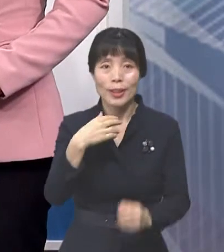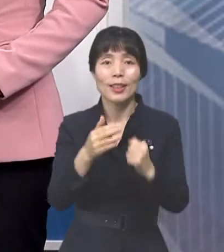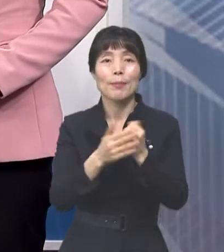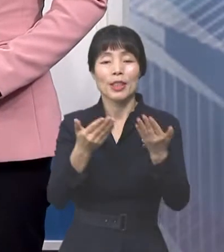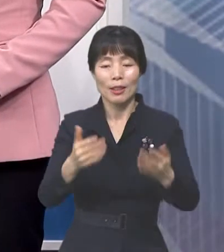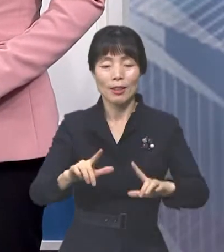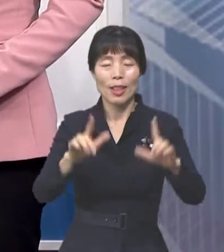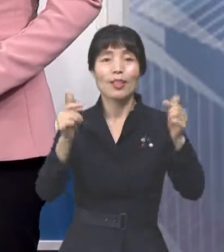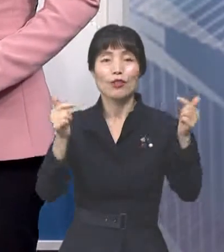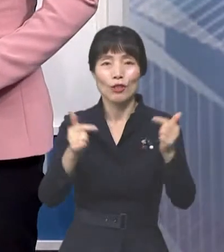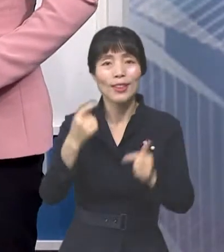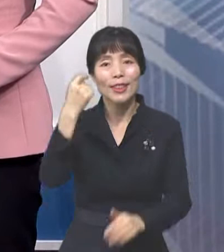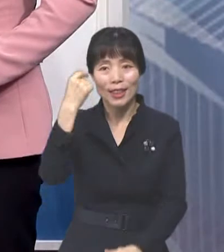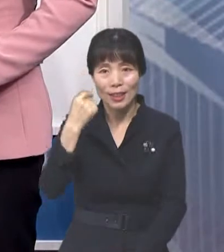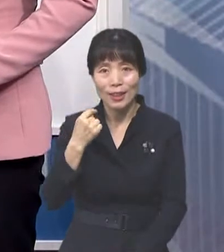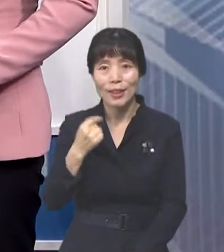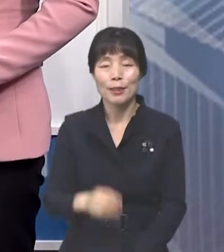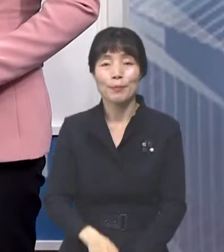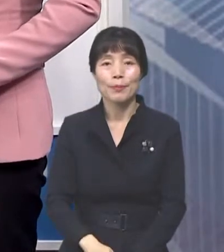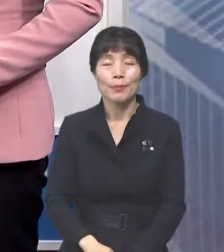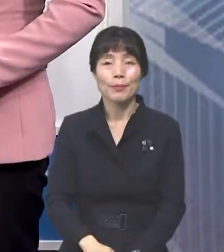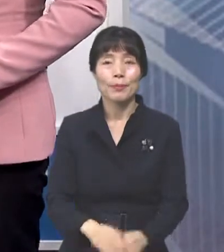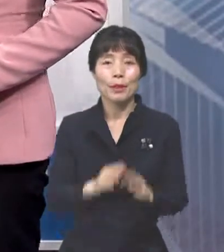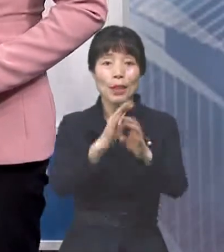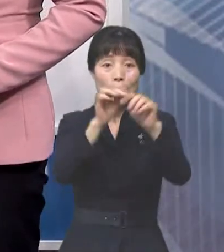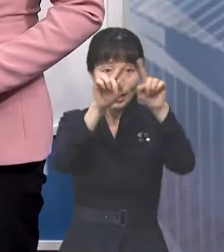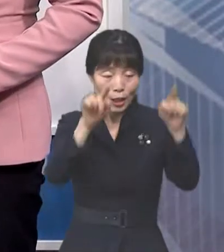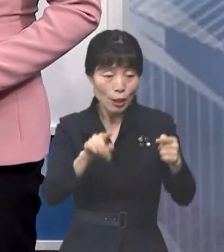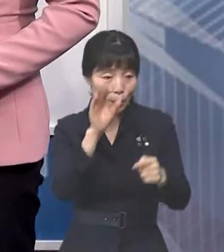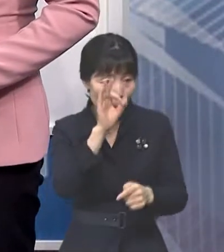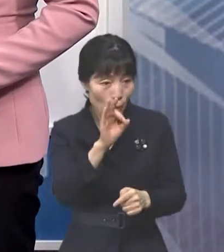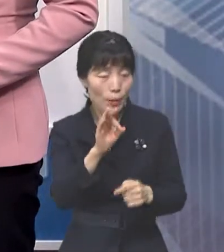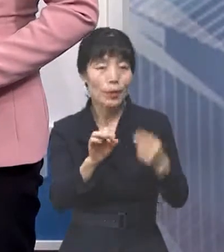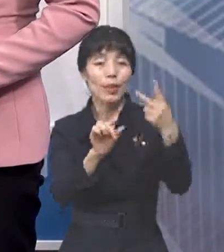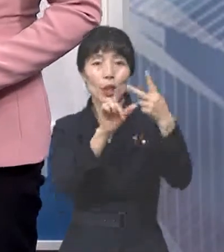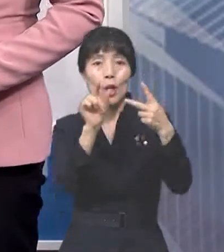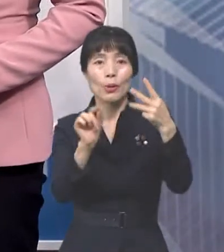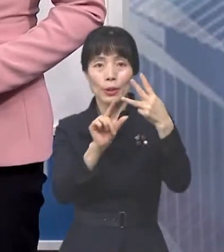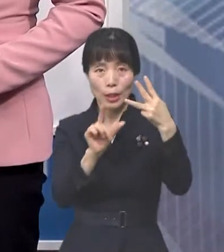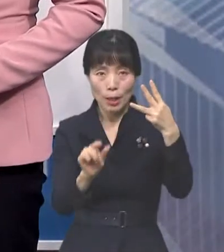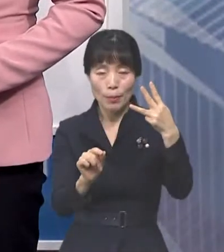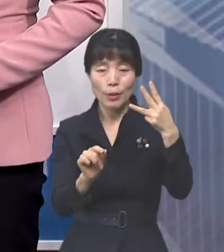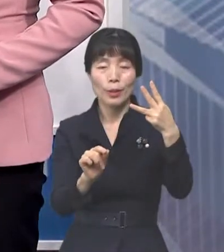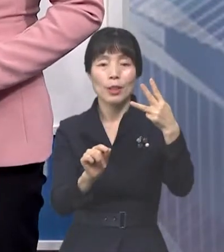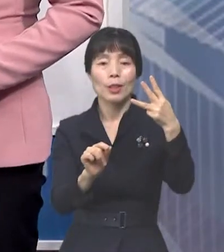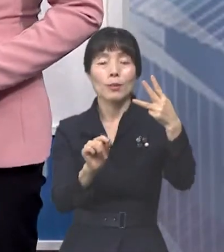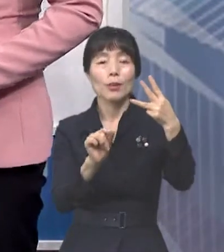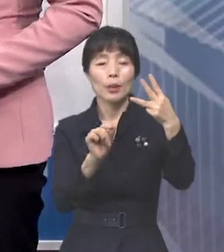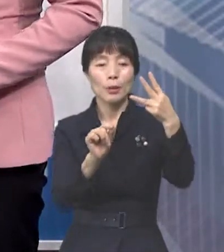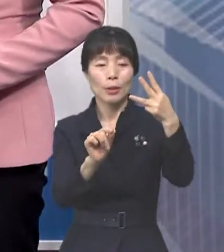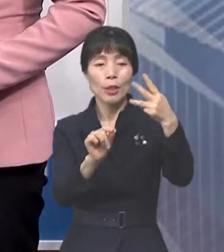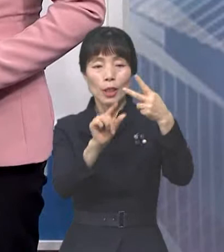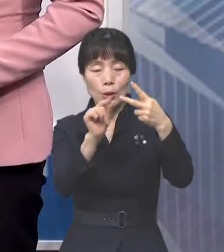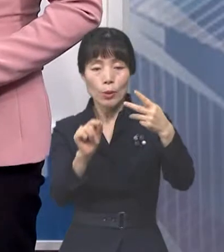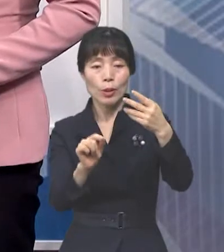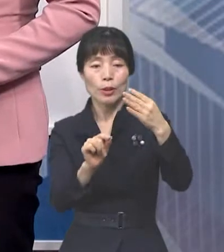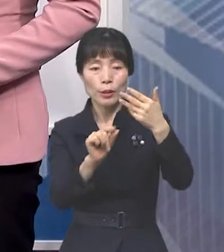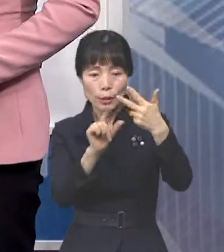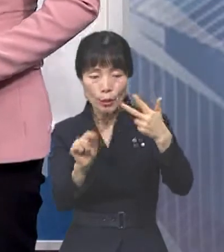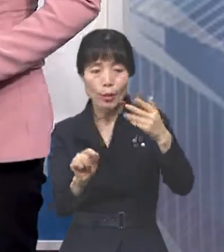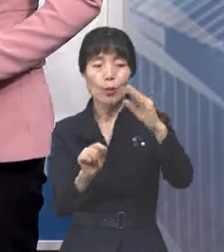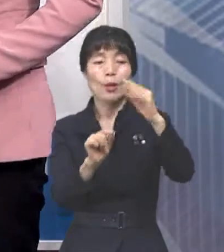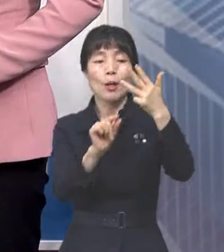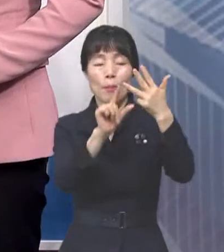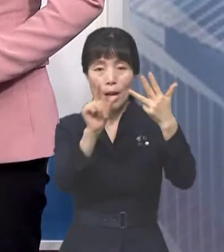줄어든 느낌 때문입니다. 달력을 보시면 2월과 3월, 그리고 6월과 7월, 8월과 11월,